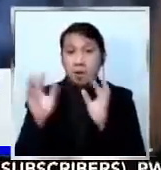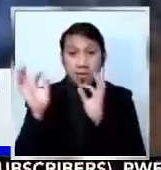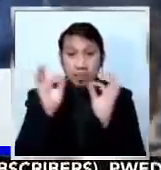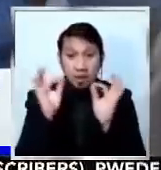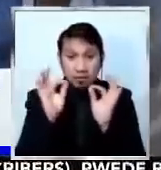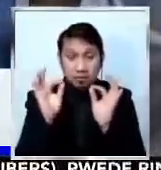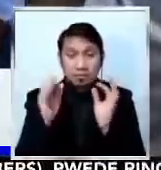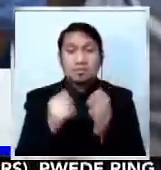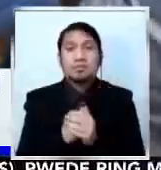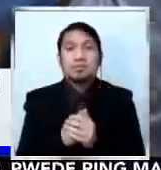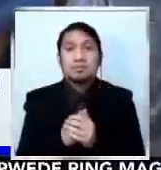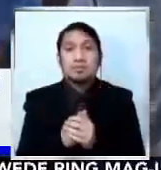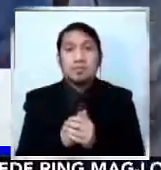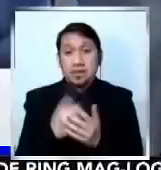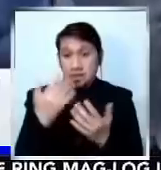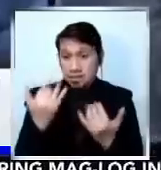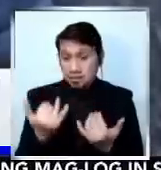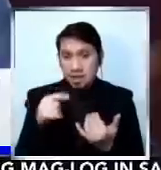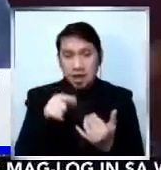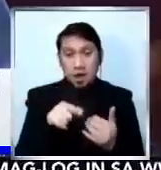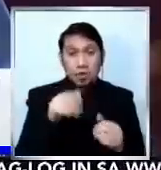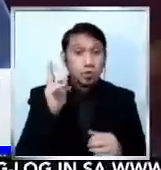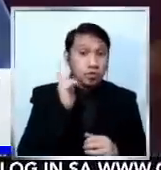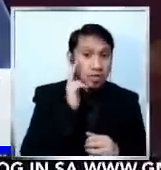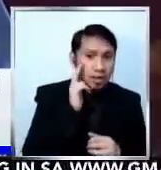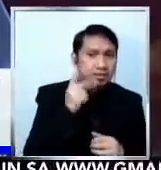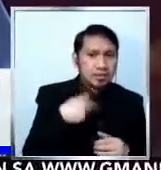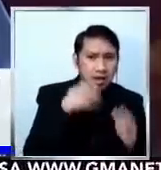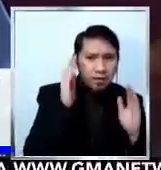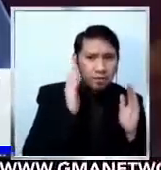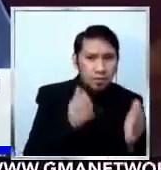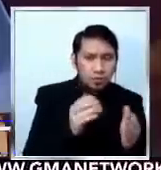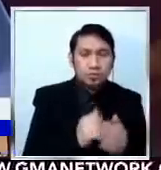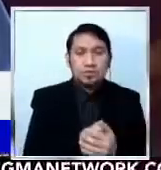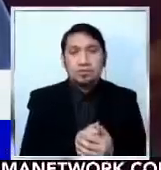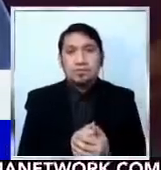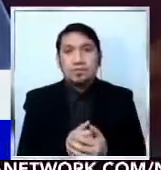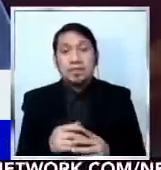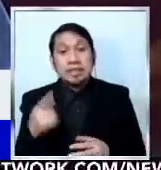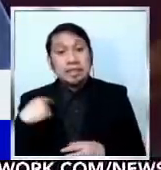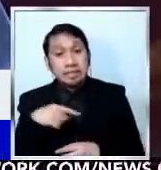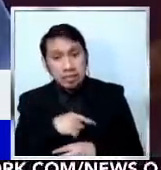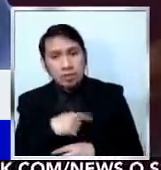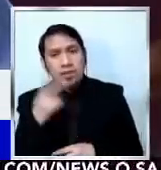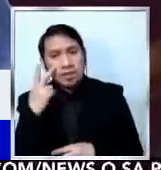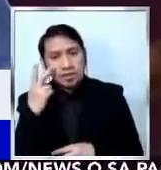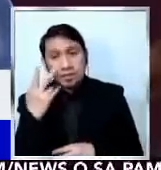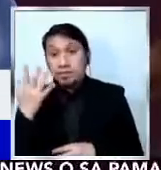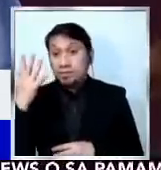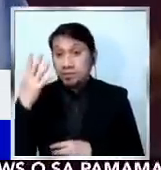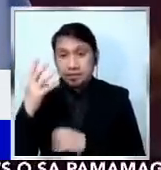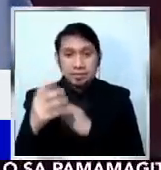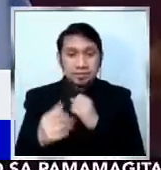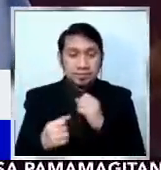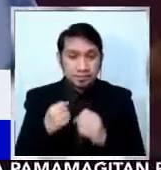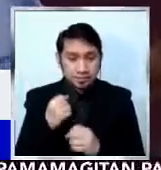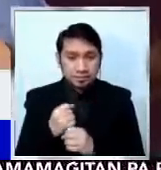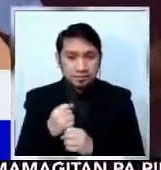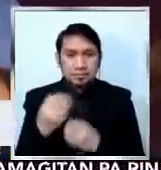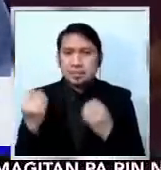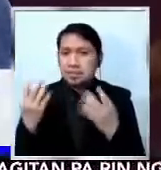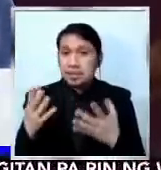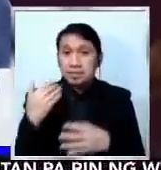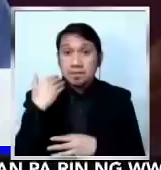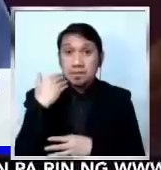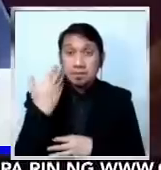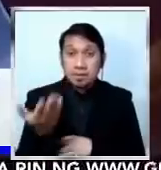dito sumentro ang Administrasyong Duterte? Nakita natin over the past 5.5 years, sobrang daming namatay. Mm-hmm. Pero